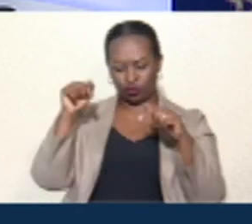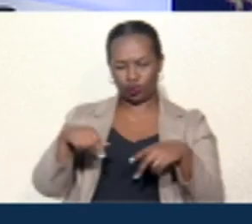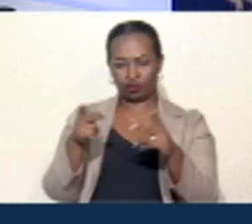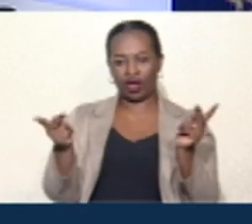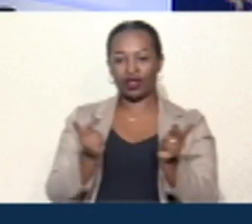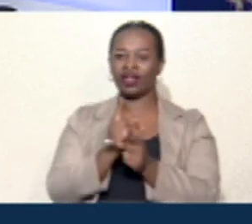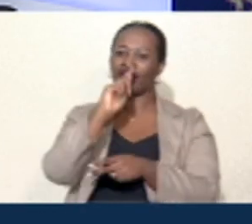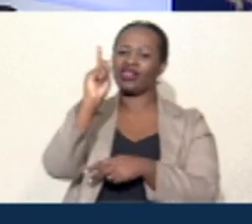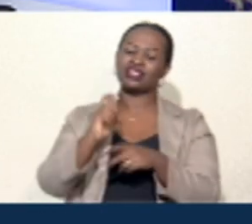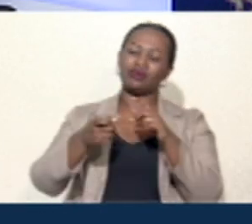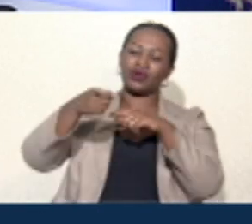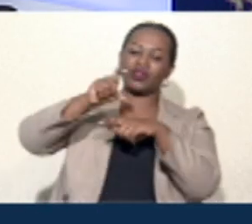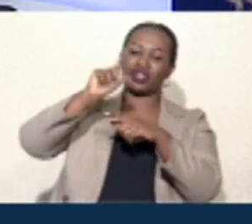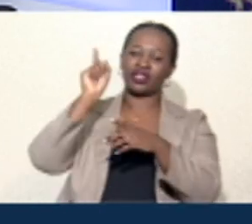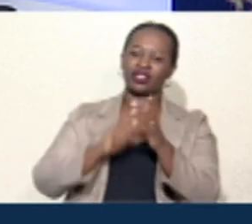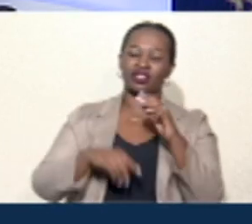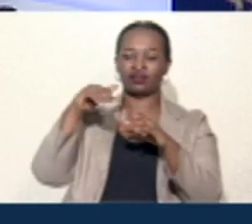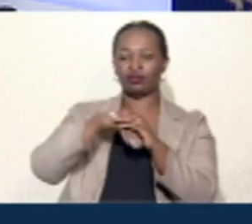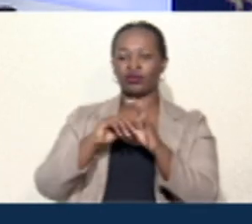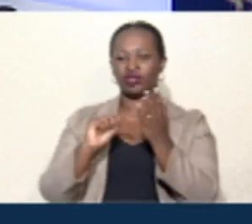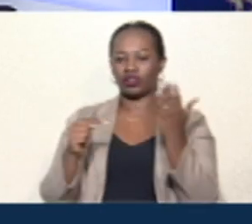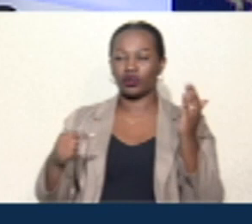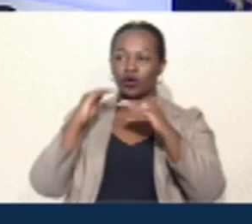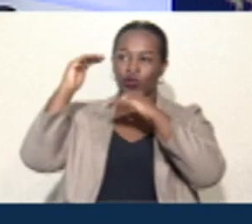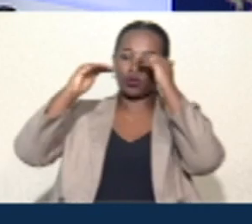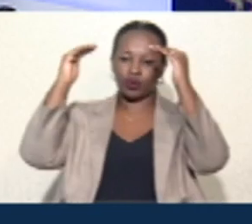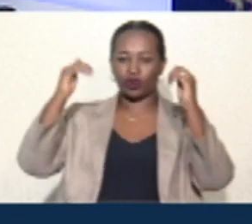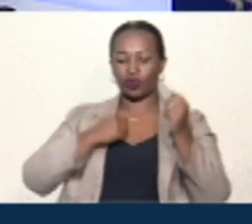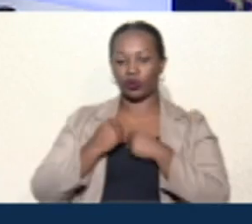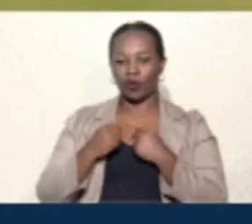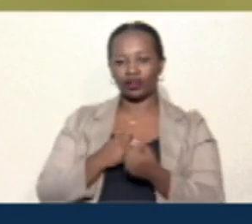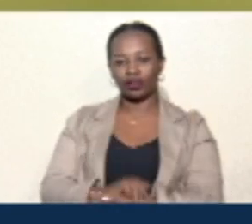biza kongera kuri uru rwego rw'ikoranabuhanga ku rwego rw'u Rwanda.